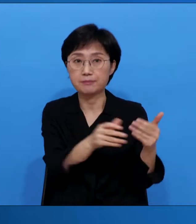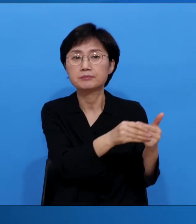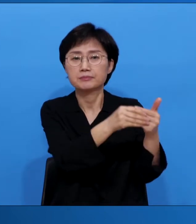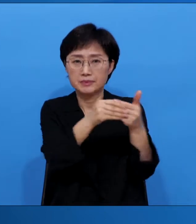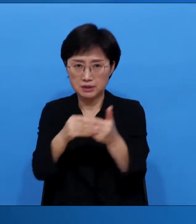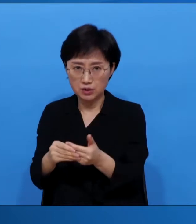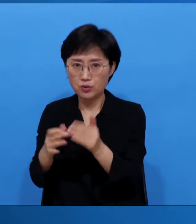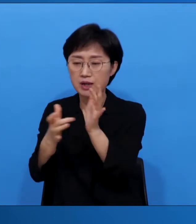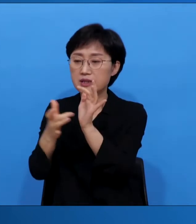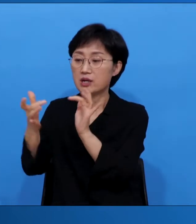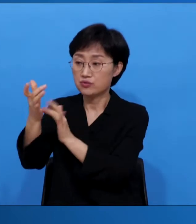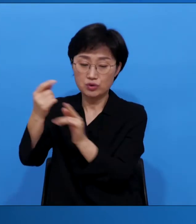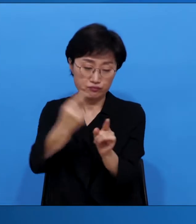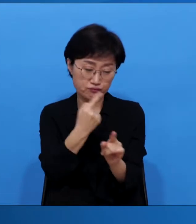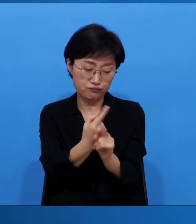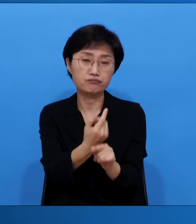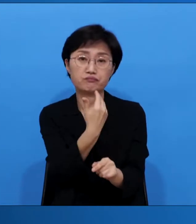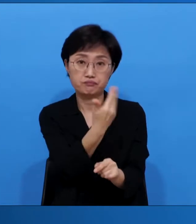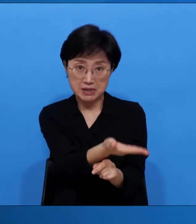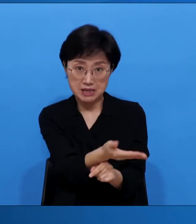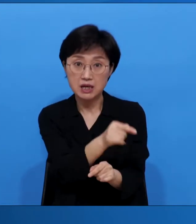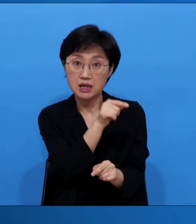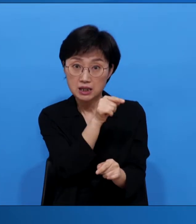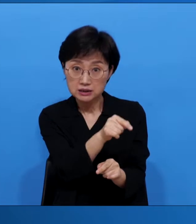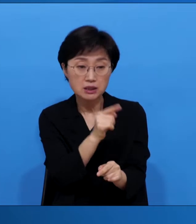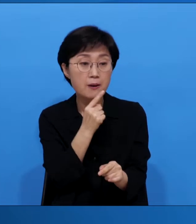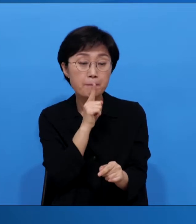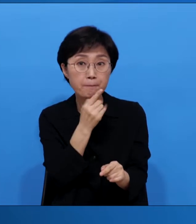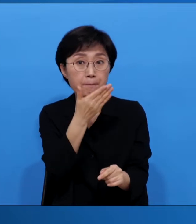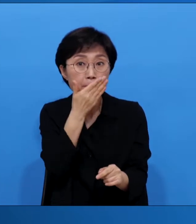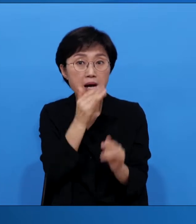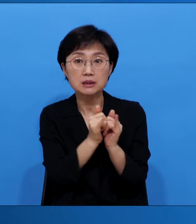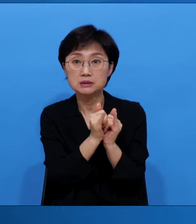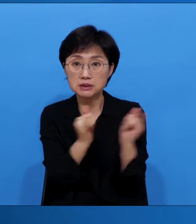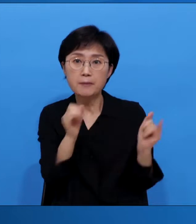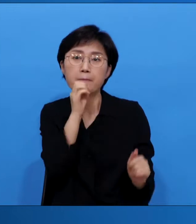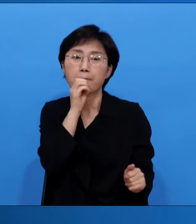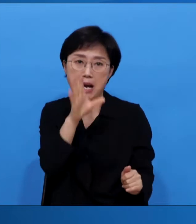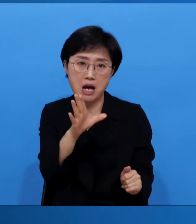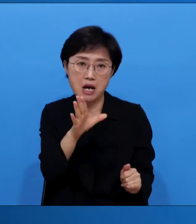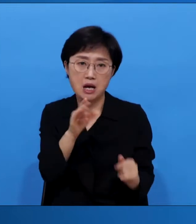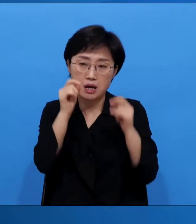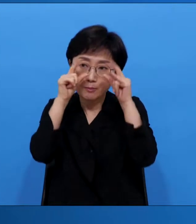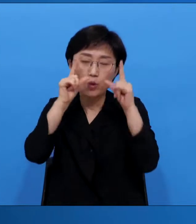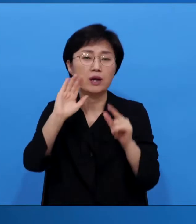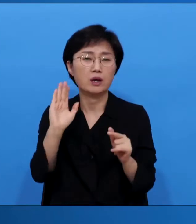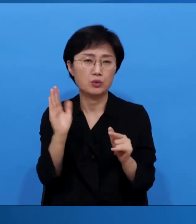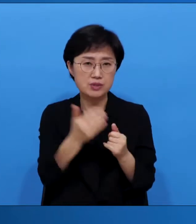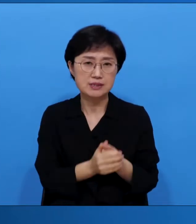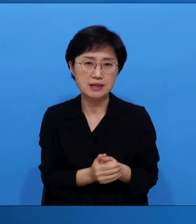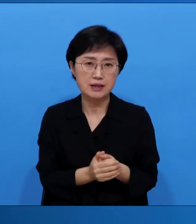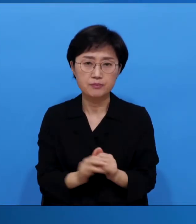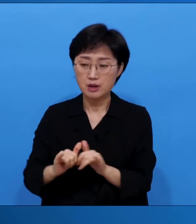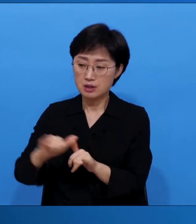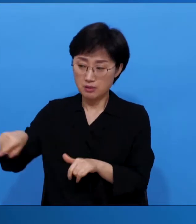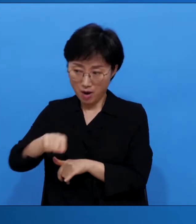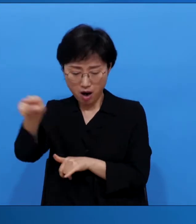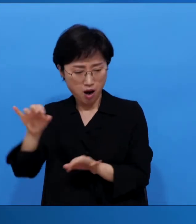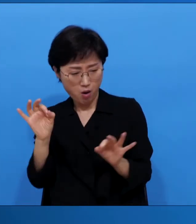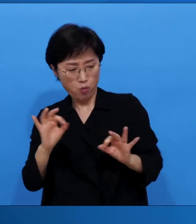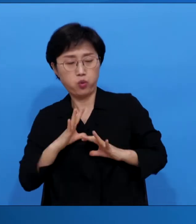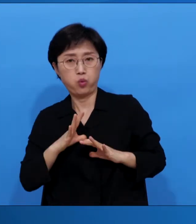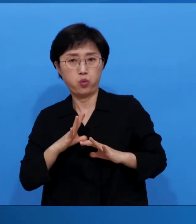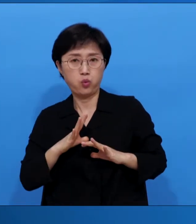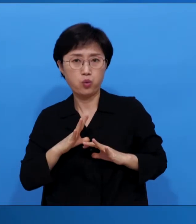데리고 왔거늘 예수께서 고쳐주심에 그 말 못하는 사람이 말하며 보게 된지라. 무리가 다